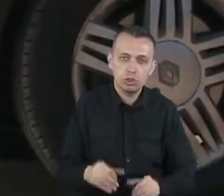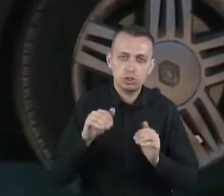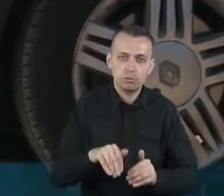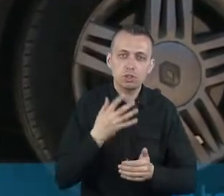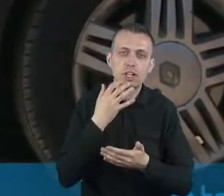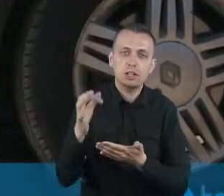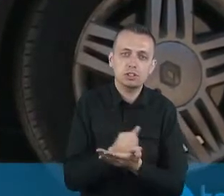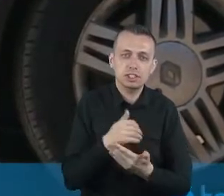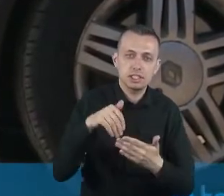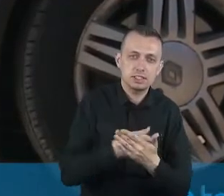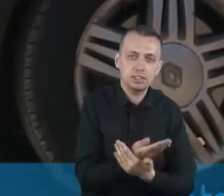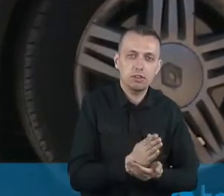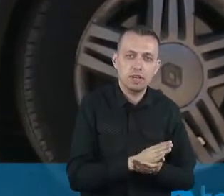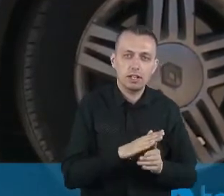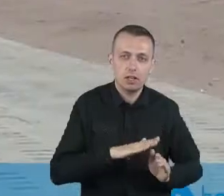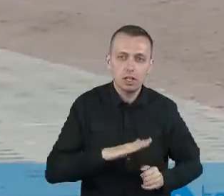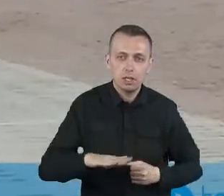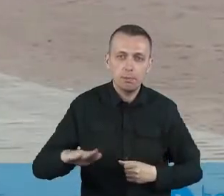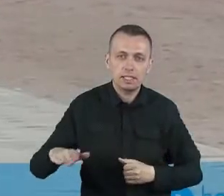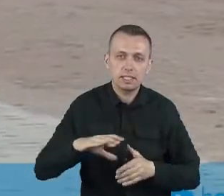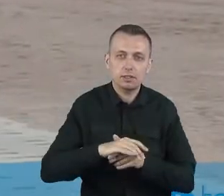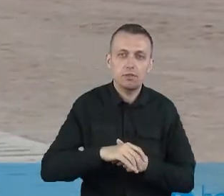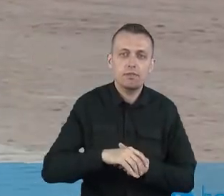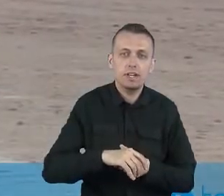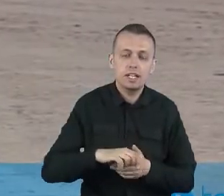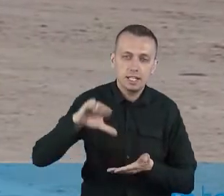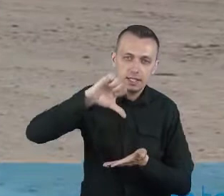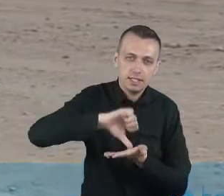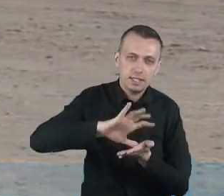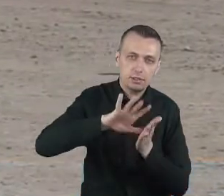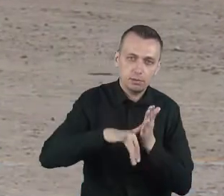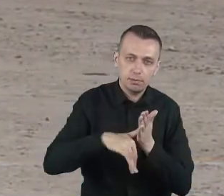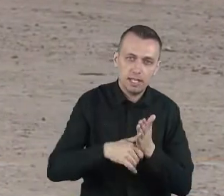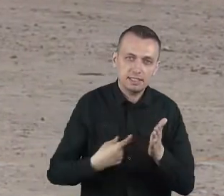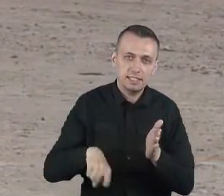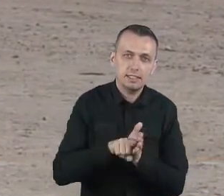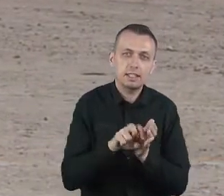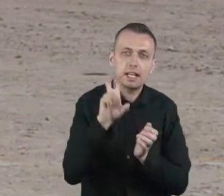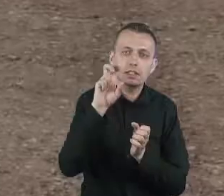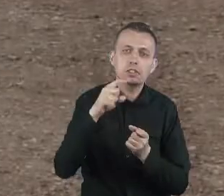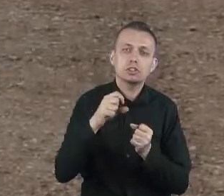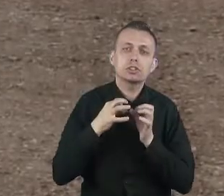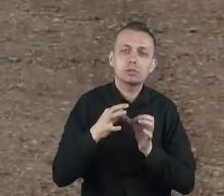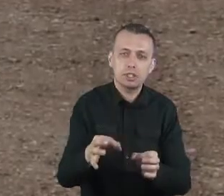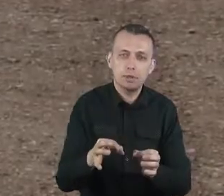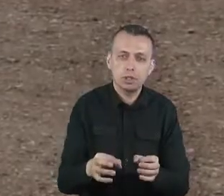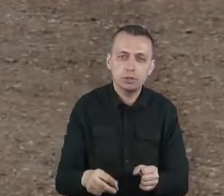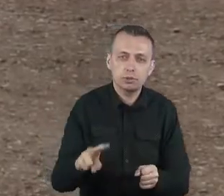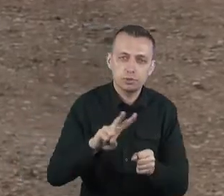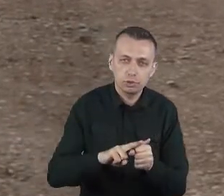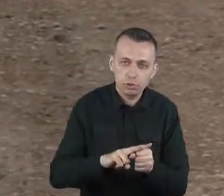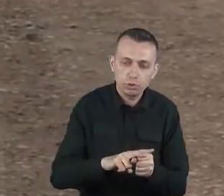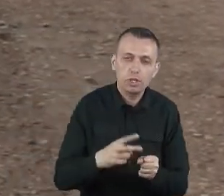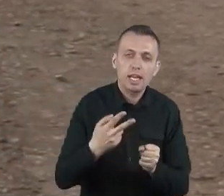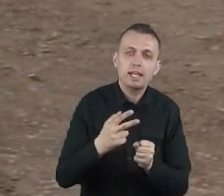mogli korzystać z nowo wybudowanego parkingu w centrum miasta. Wykonane zostały tam miejsca dla 300 pojazdów, które zostaną wyłączone ze